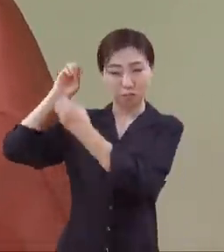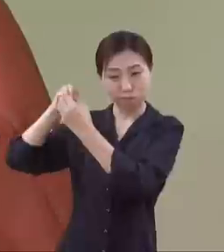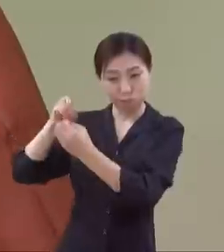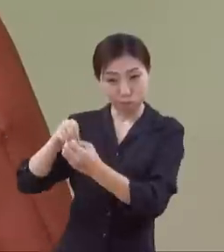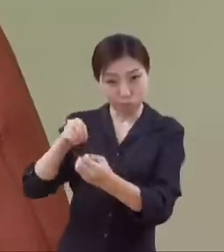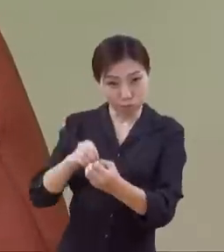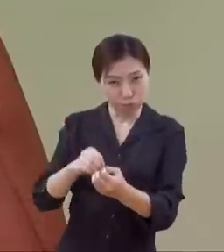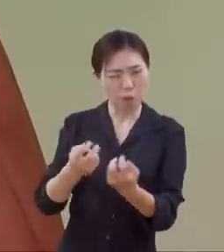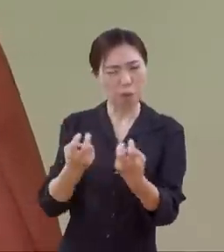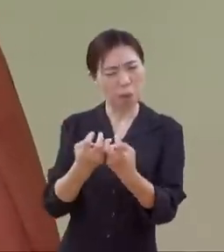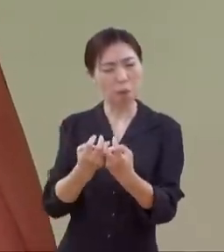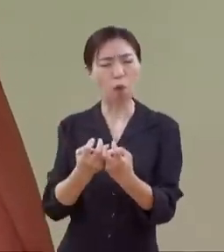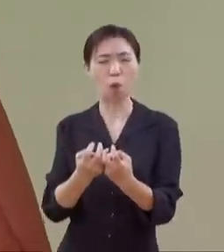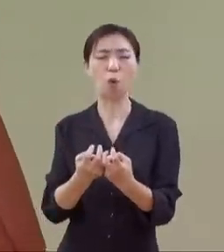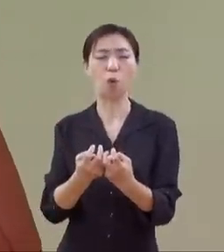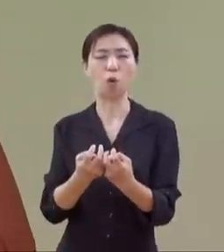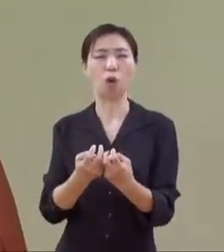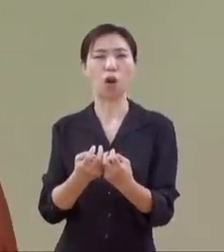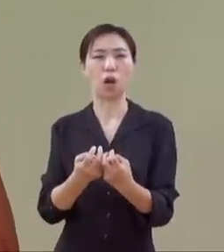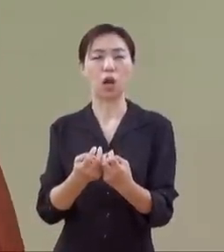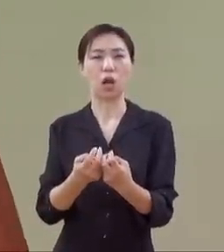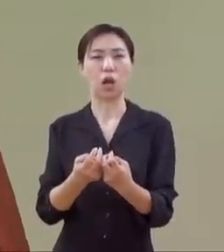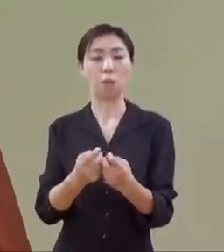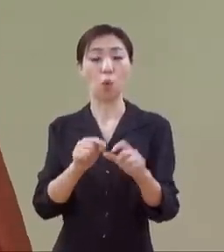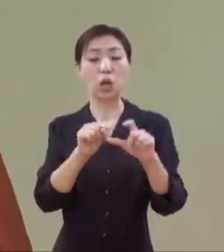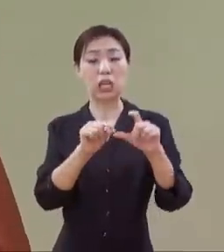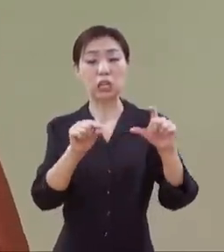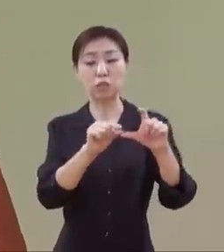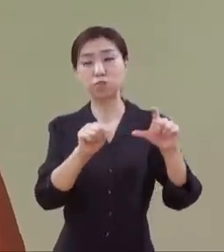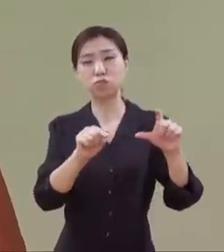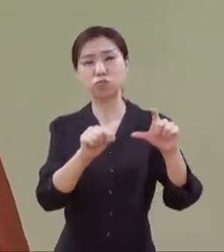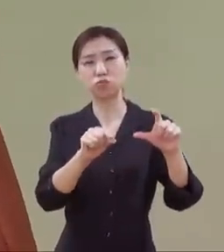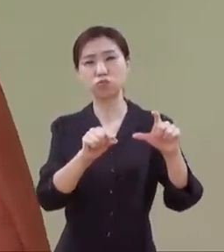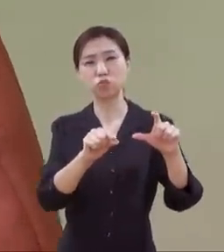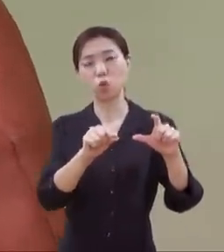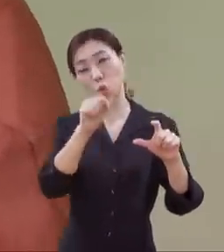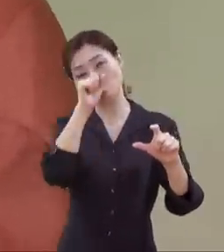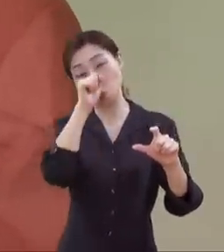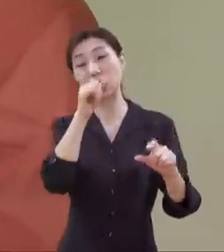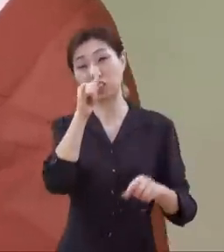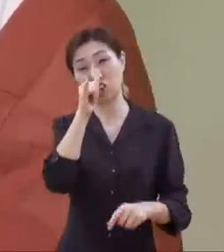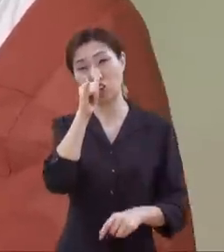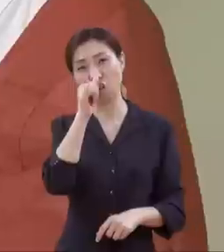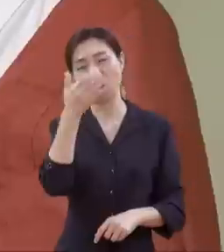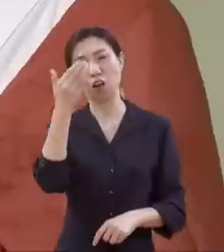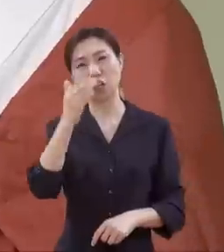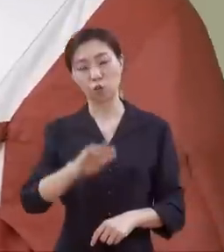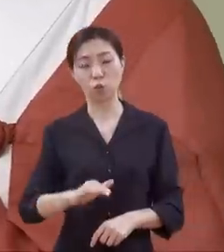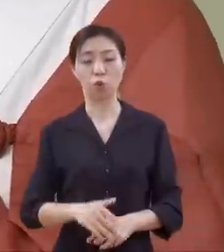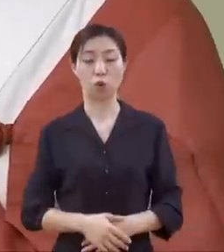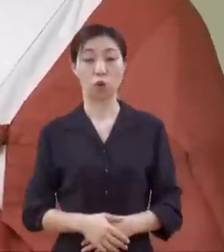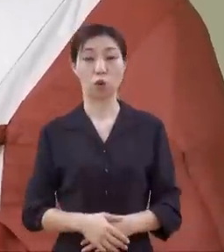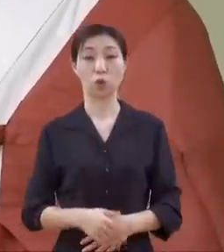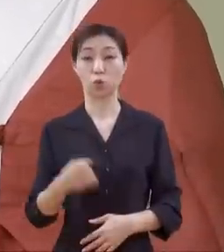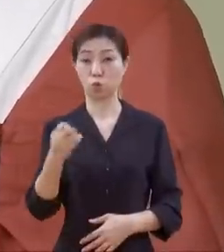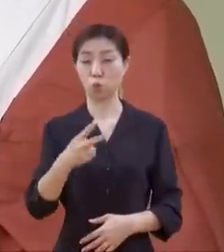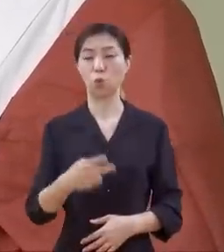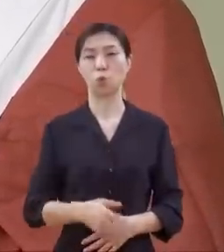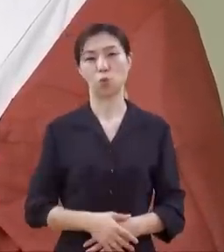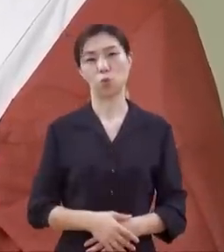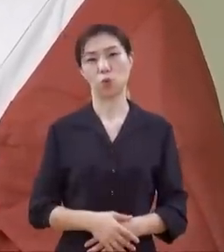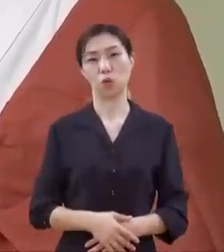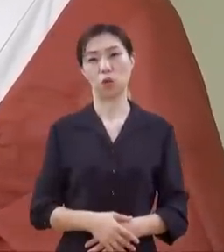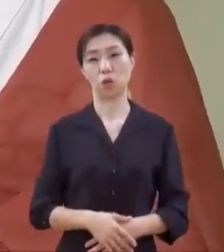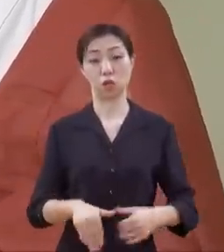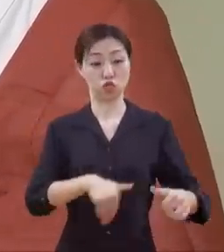충분히 과학적인 합리적인 부분이 있을거다라고도 생각하고 또 저 같은 경우에도 제 주변에 있는 분들의